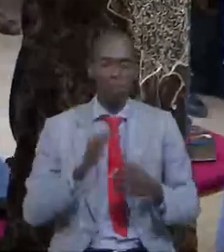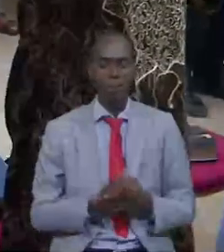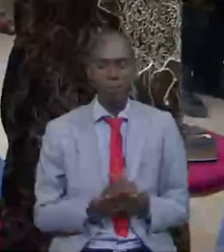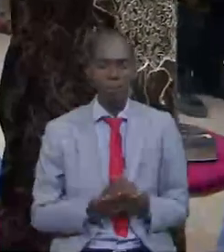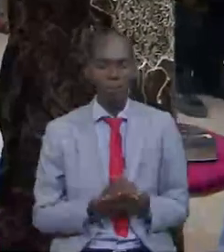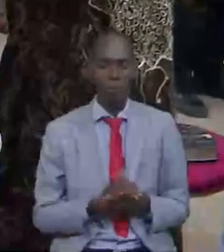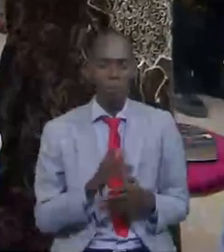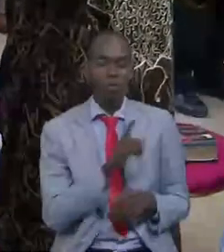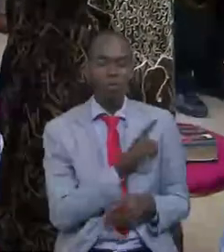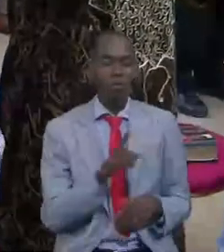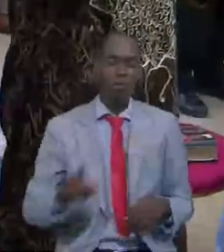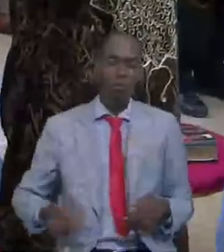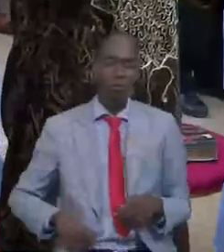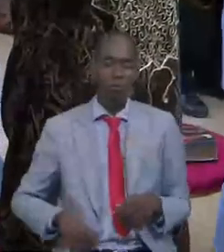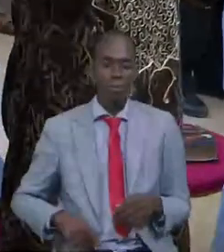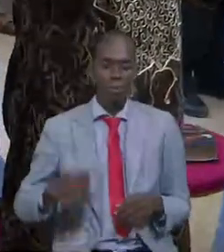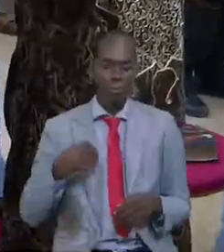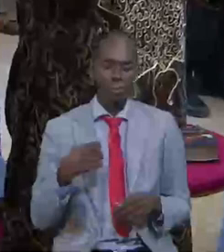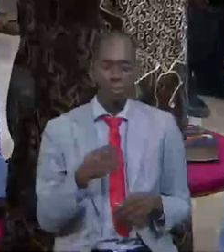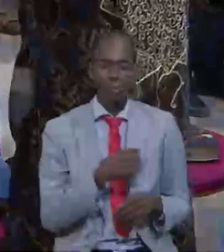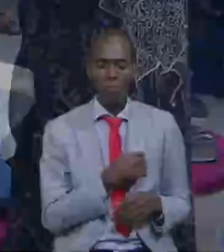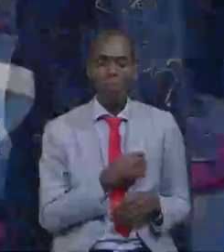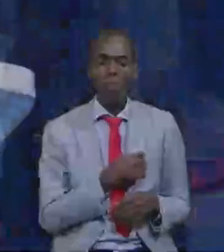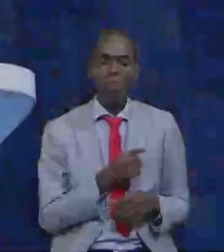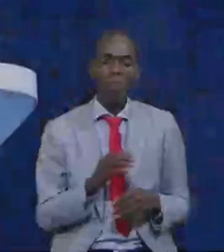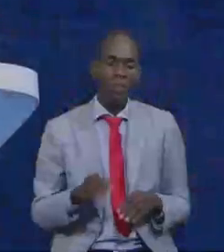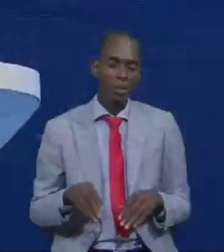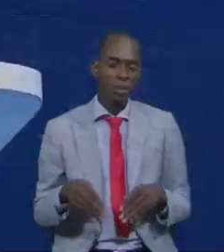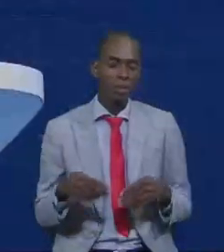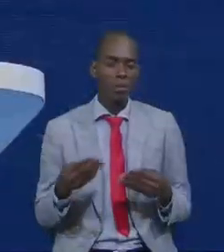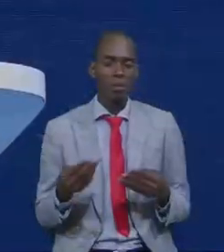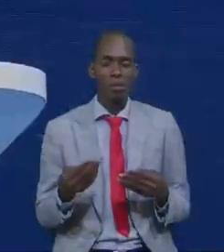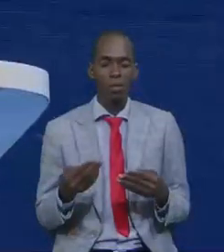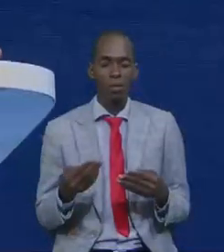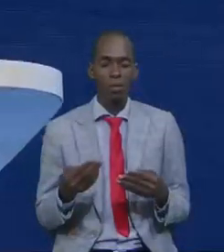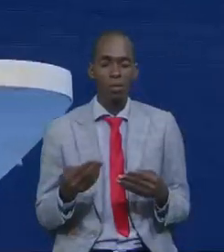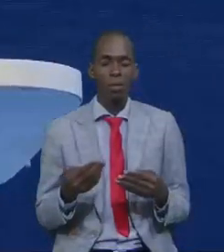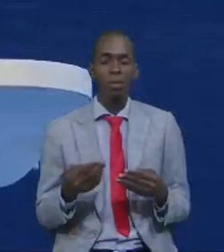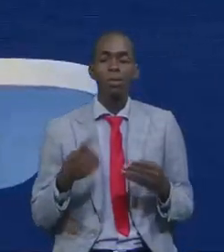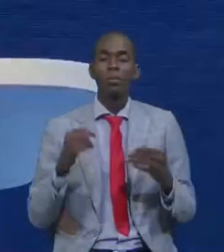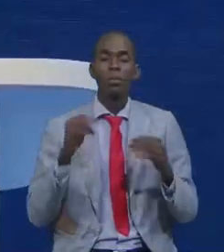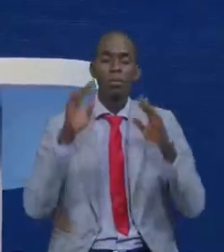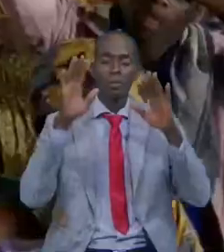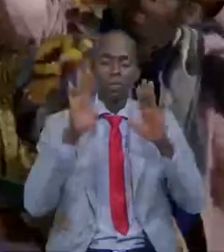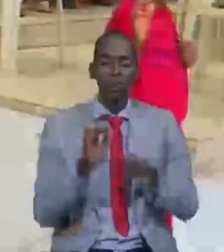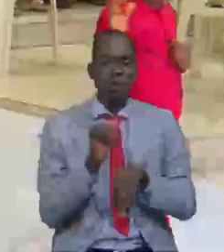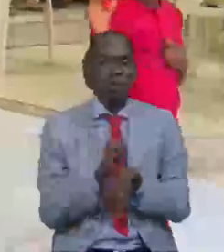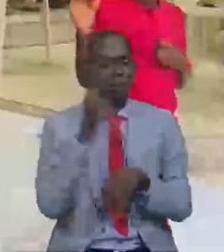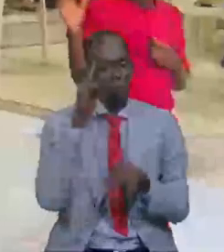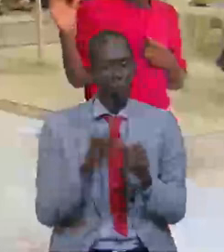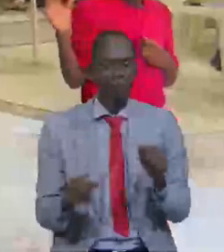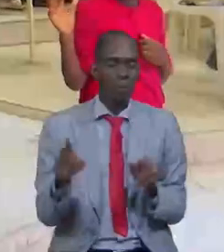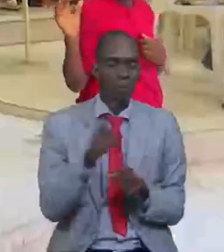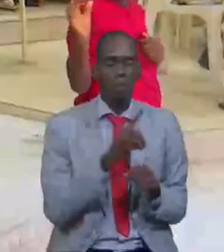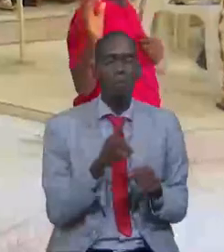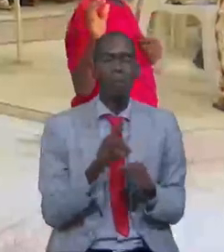Seigneur, commence ton œuvre sur chacun maintenant. Miracle pour tout le monde. Guérison pour tout